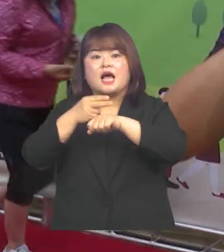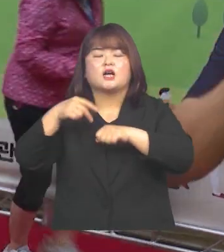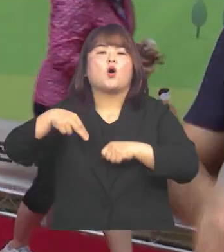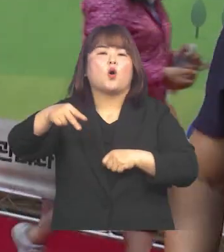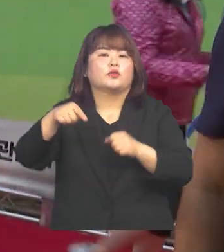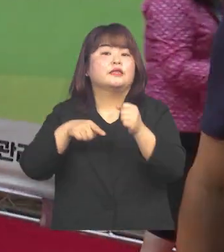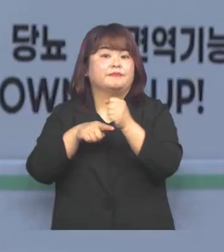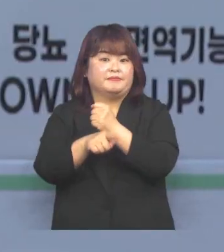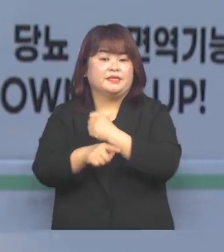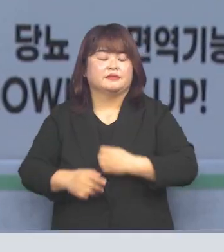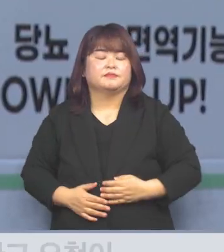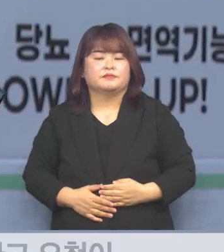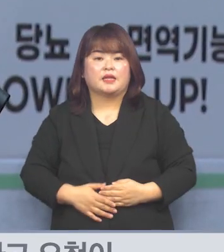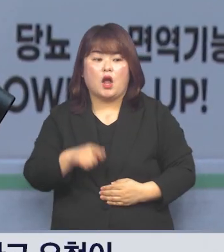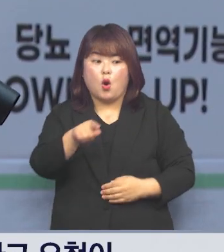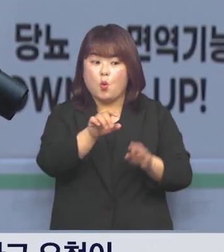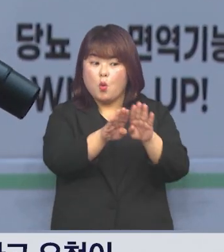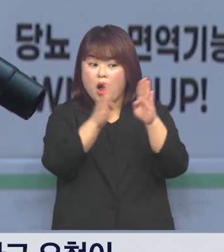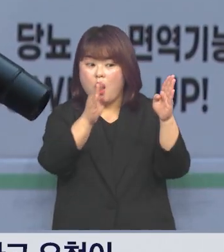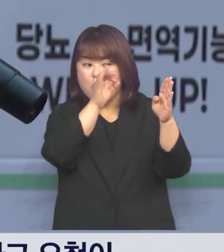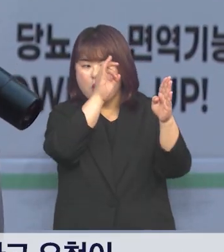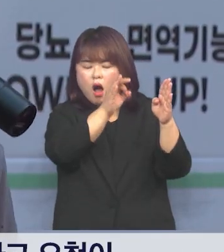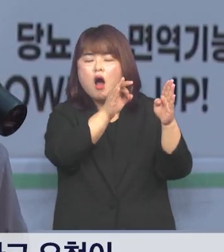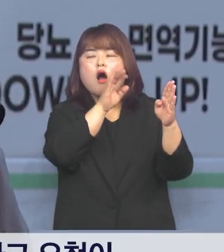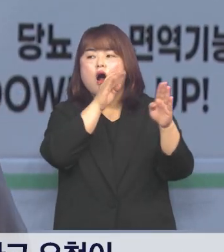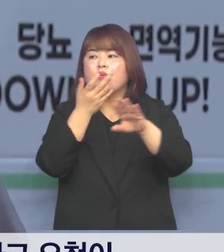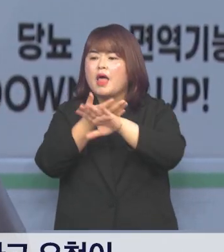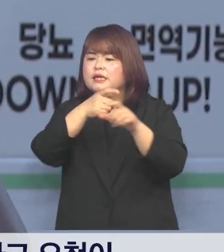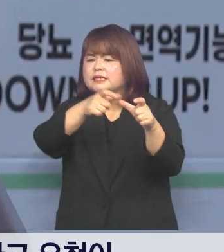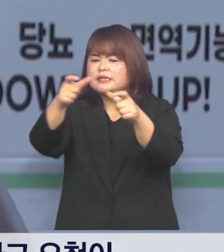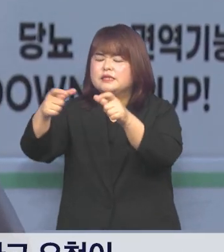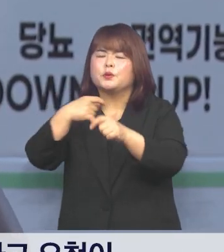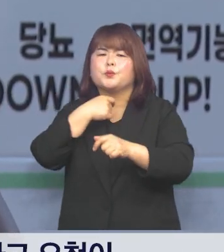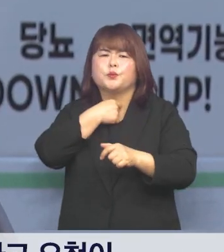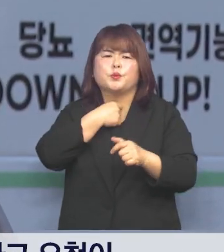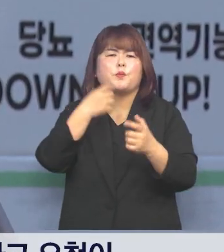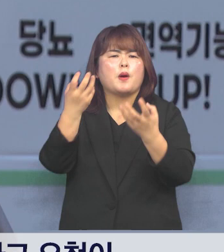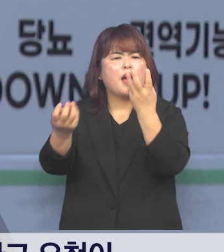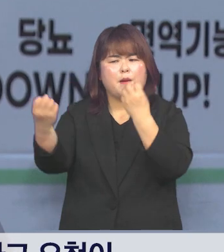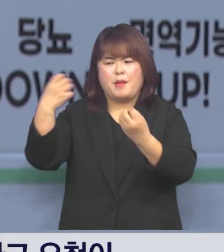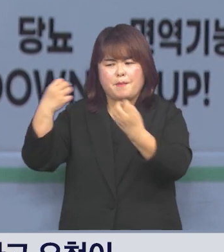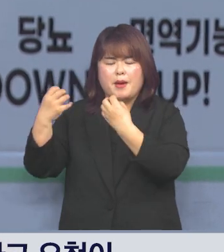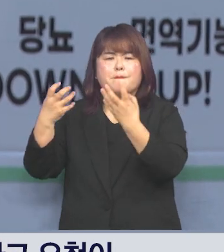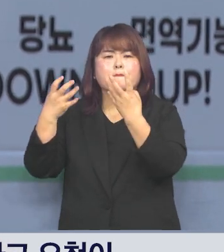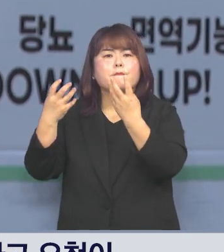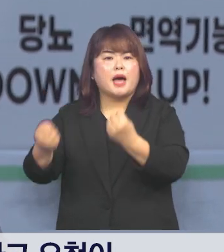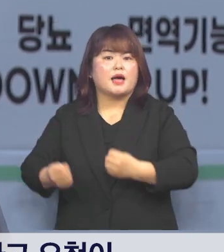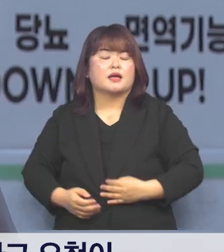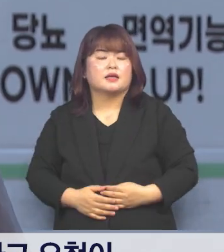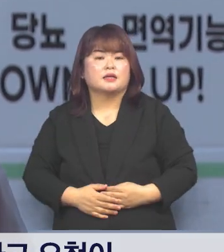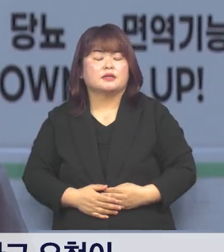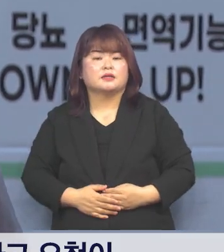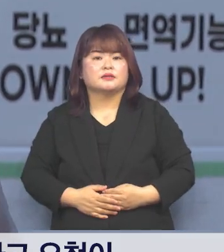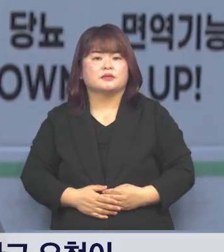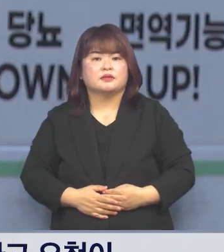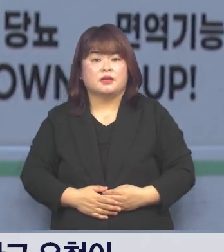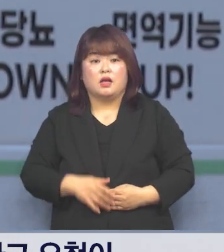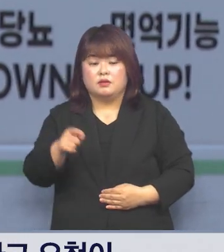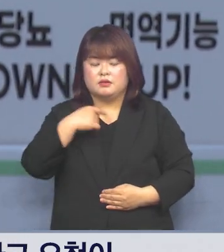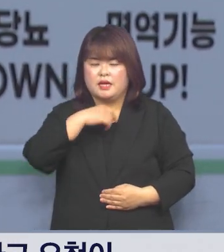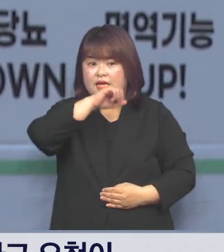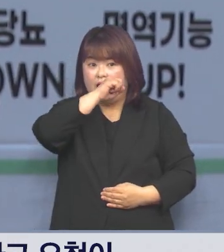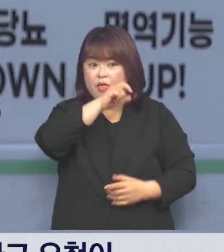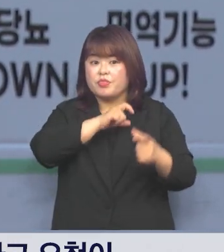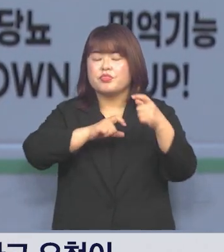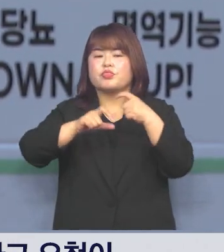것을 의미합니다. 어신길 개장을 한다니까 다른 지역에서도 우리도 만들어 달라고 지금 요청이